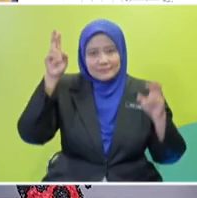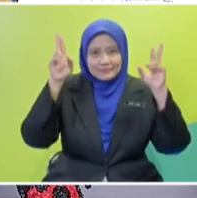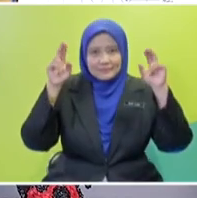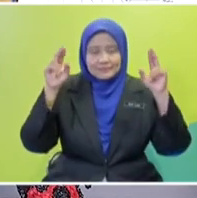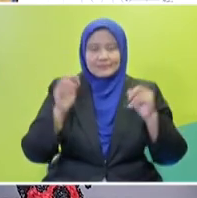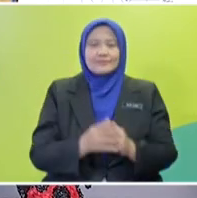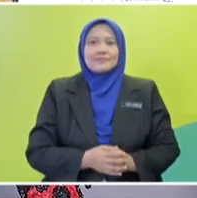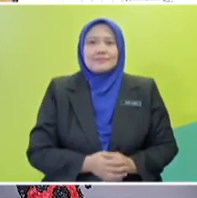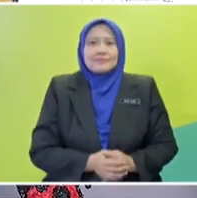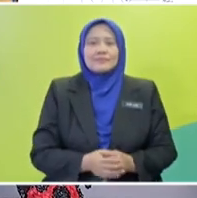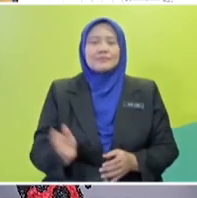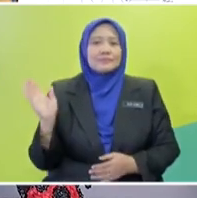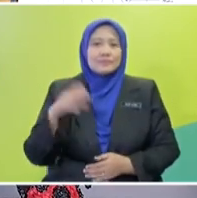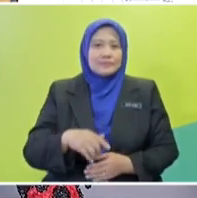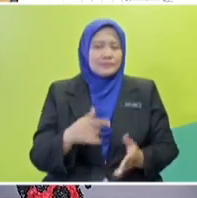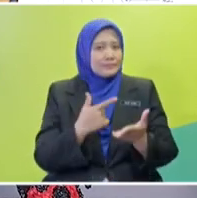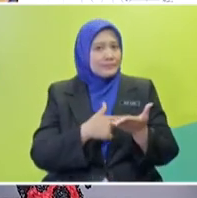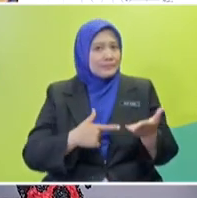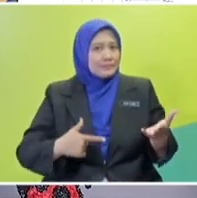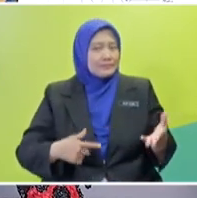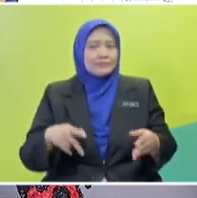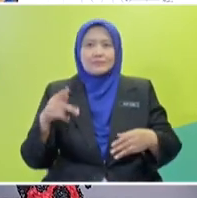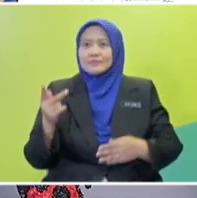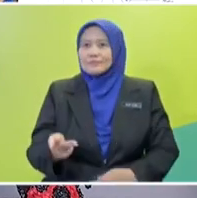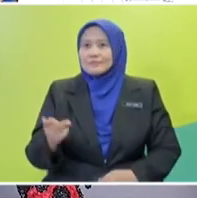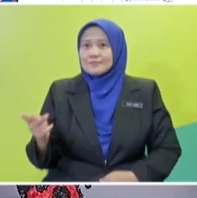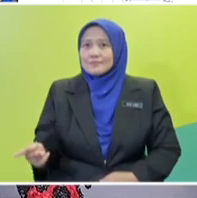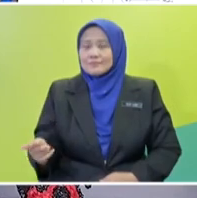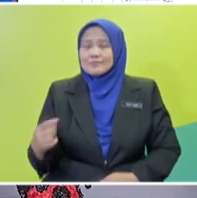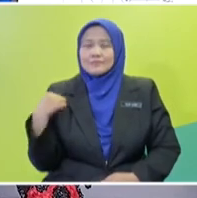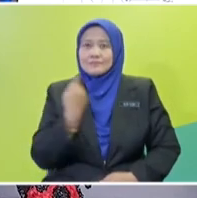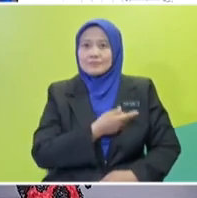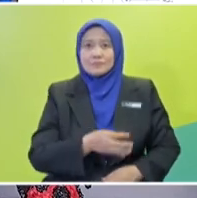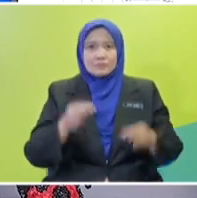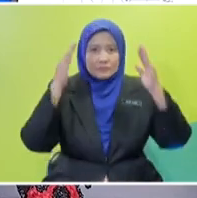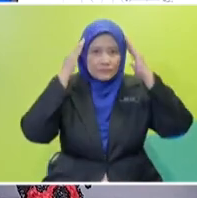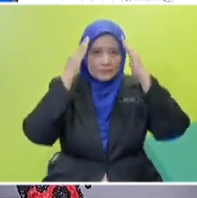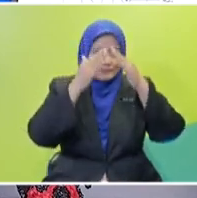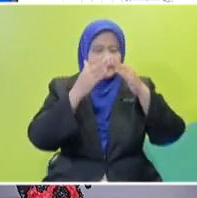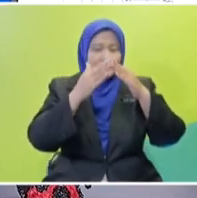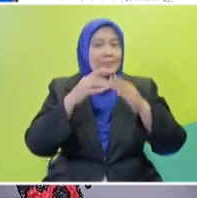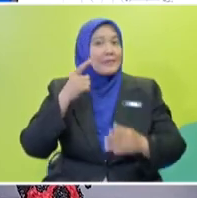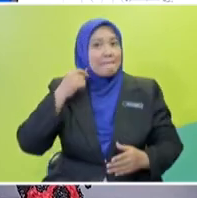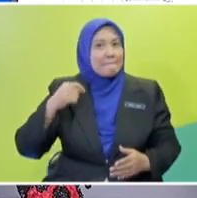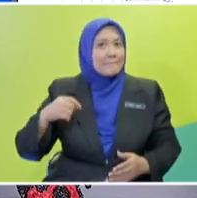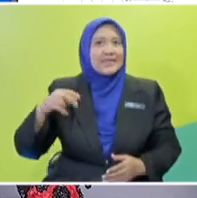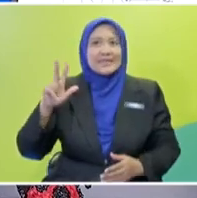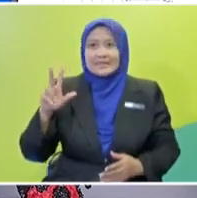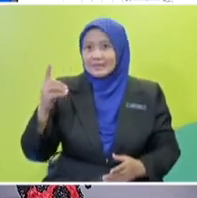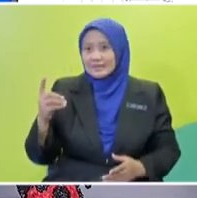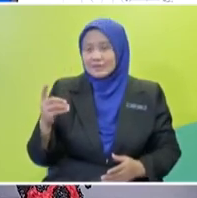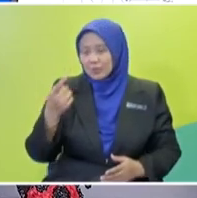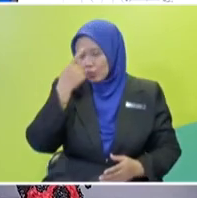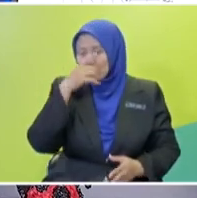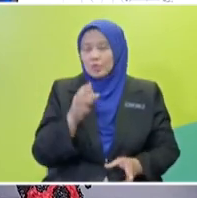tetapi kita beri fokus kepada penggunaan pen 3 dimensi yang akan membentuk suatu